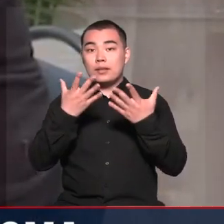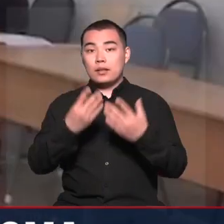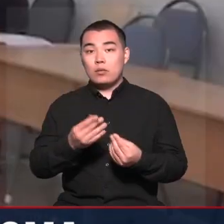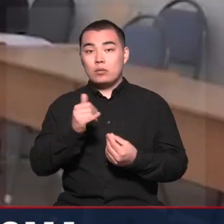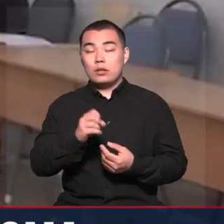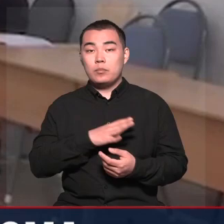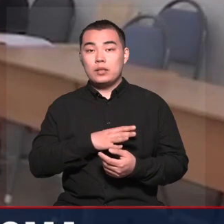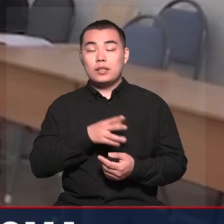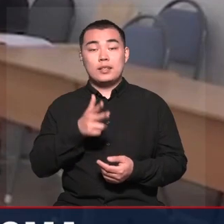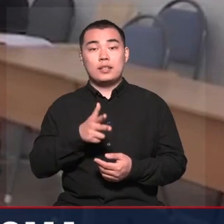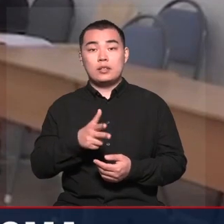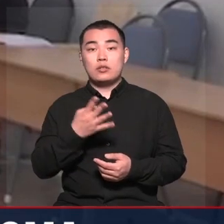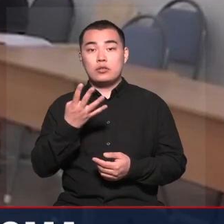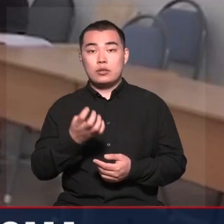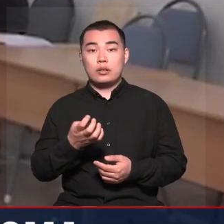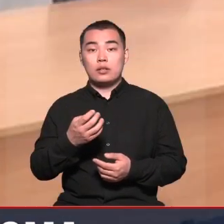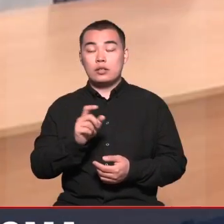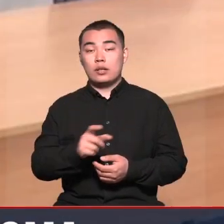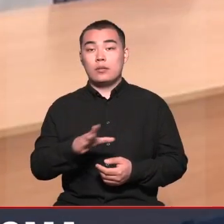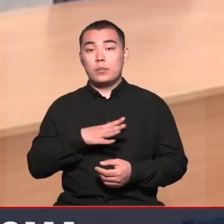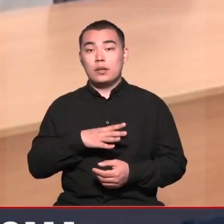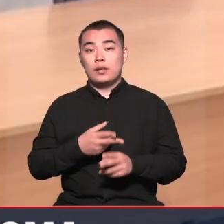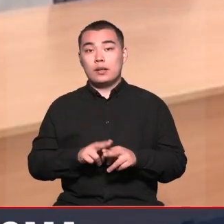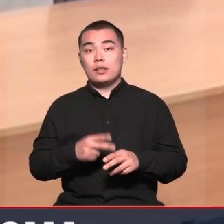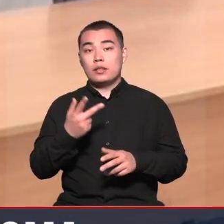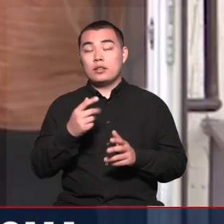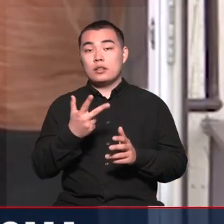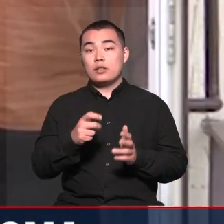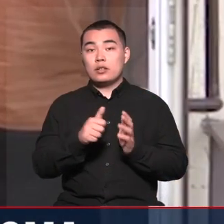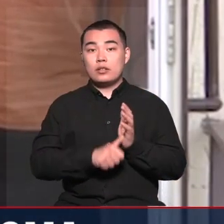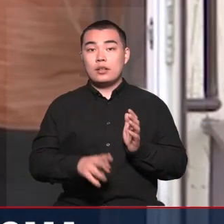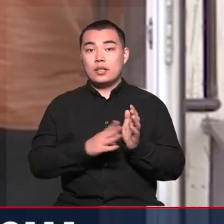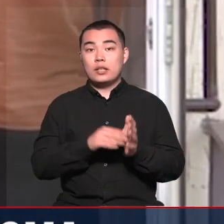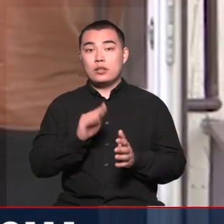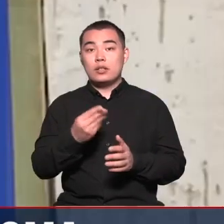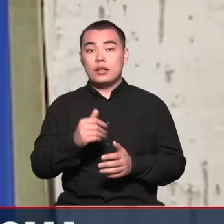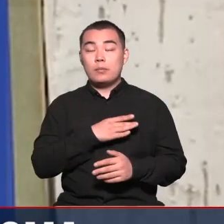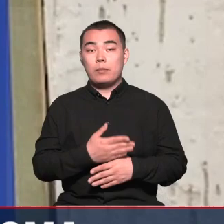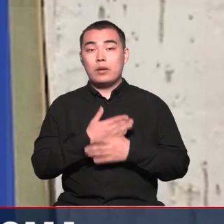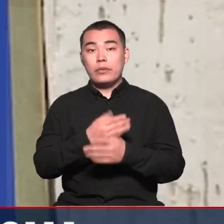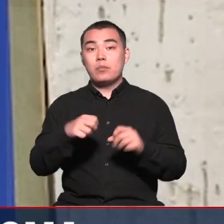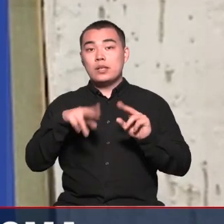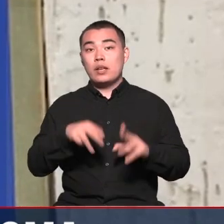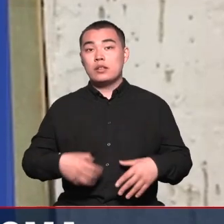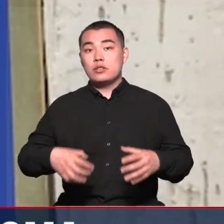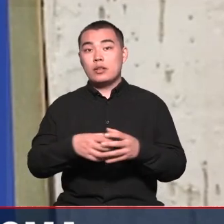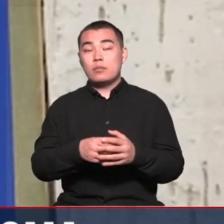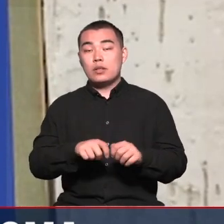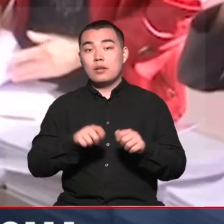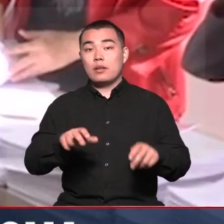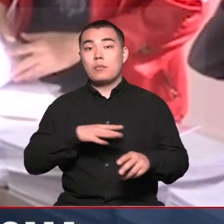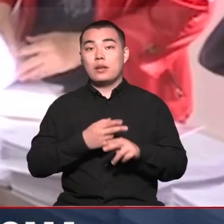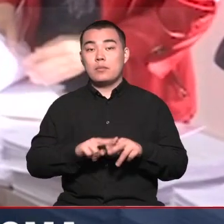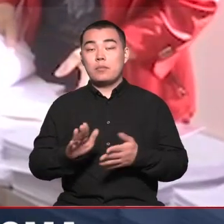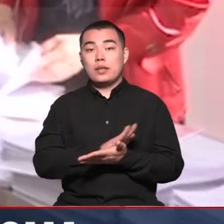уже около 3400 человек получили по 369 тысяч тенге. Специально созданный штаб ежедневно